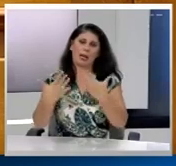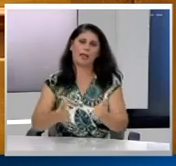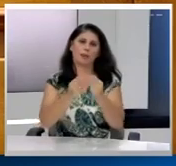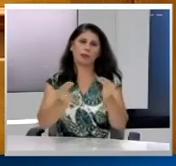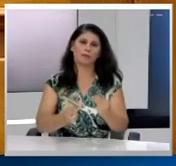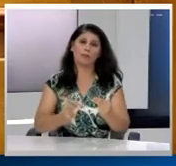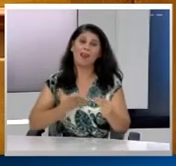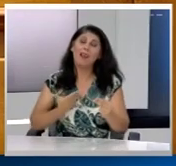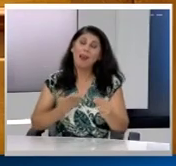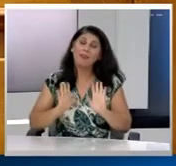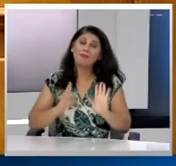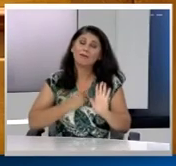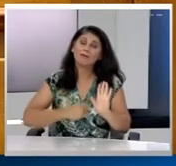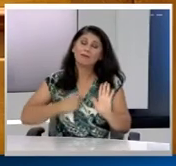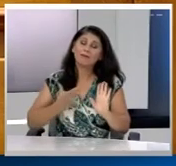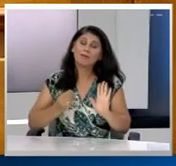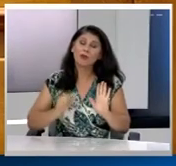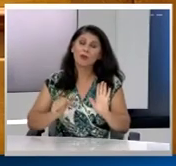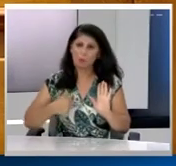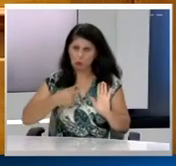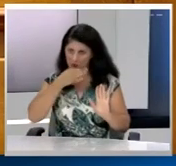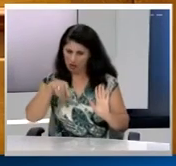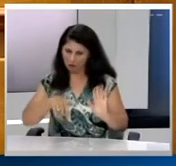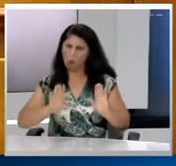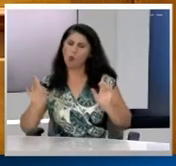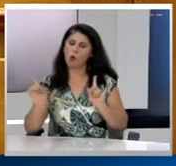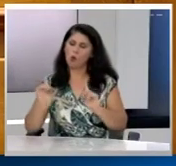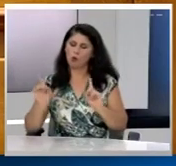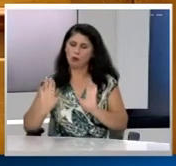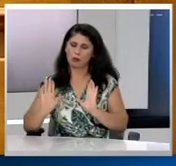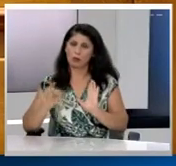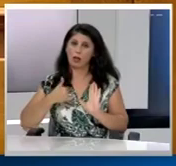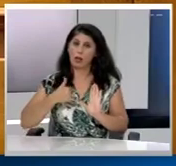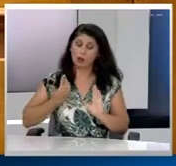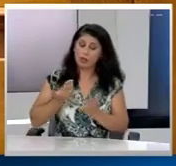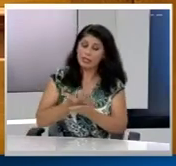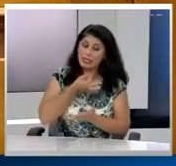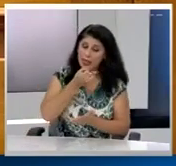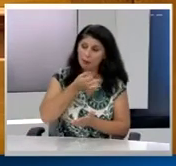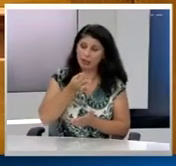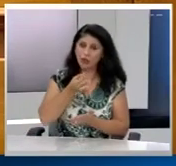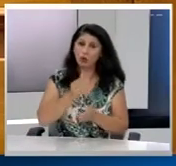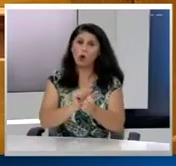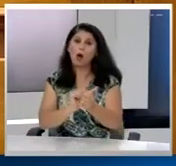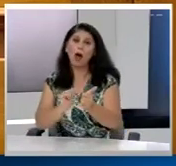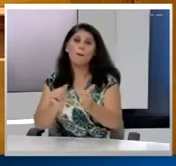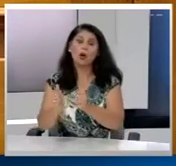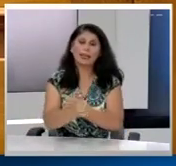Πολύ φοβάμαι όμως. Όμως δεν πήρα το λόγο γι' αυτό. Πήρα το λόγο για να αποκαταστήσω